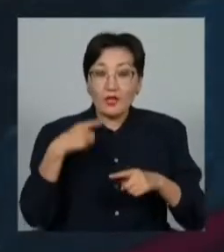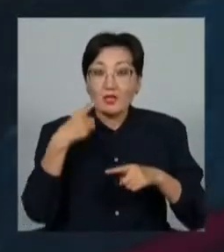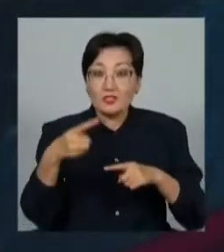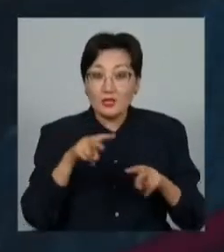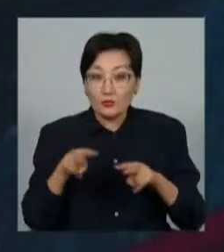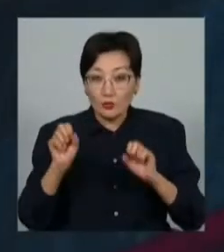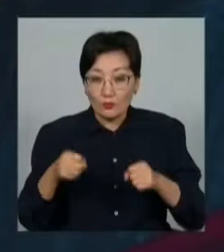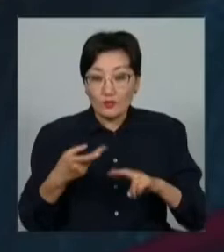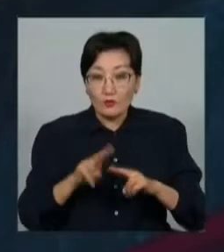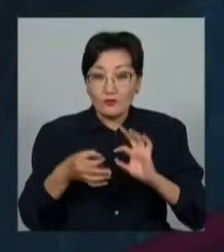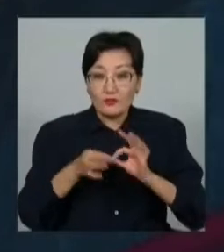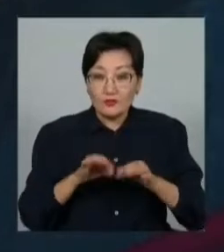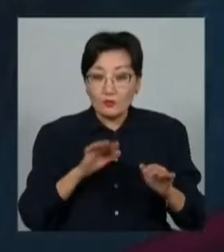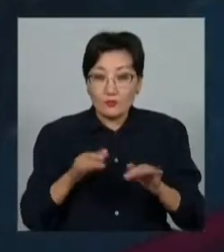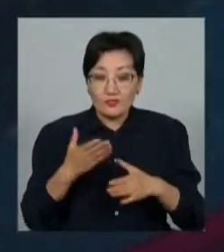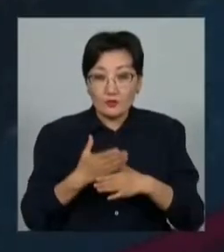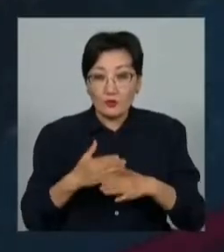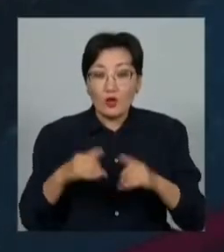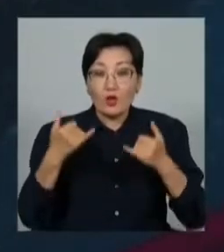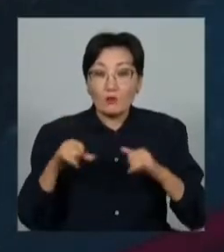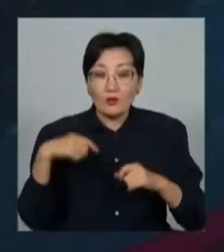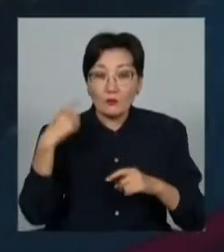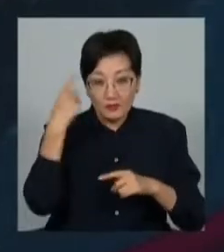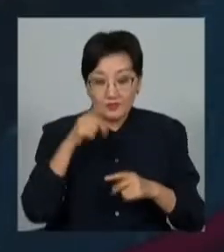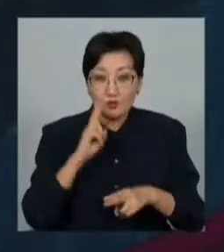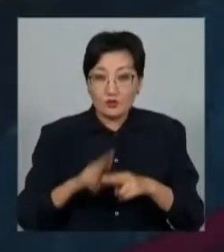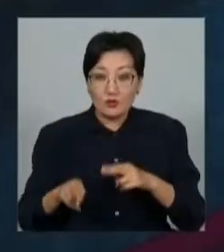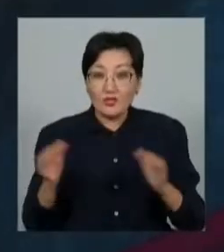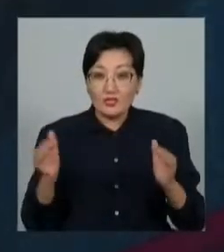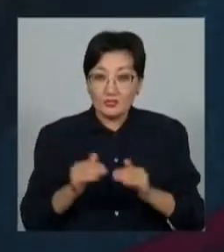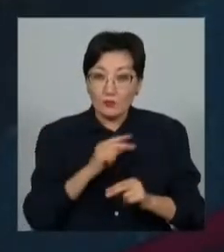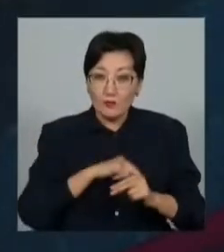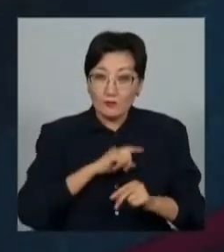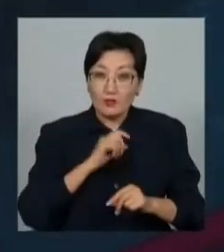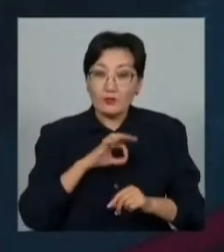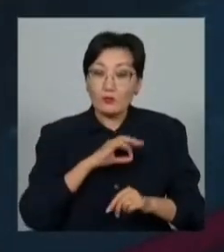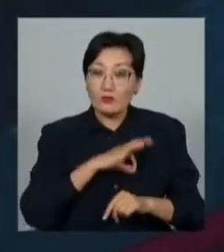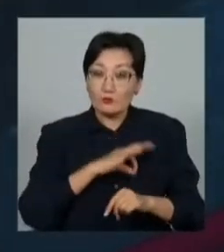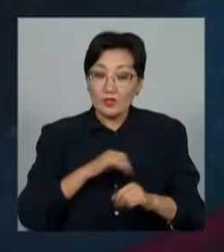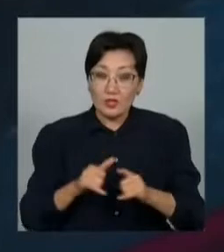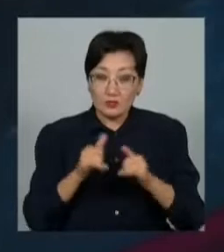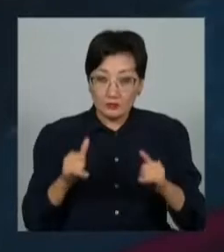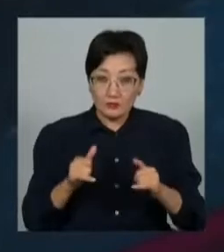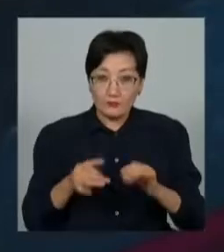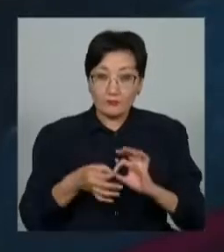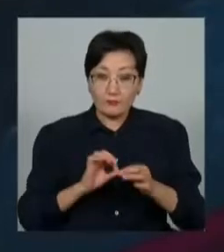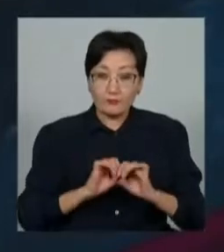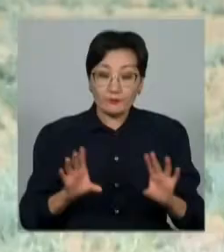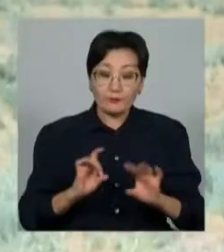қадағалайды. Мұндай тың тәсілдің арқасында мал басының жоғалуы азайып, еңбек өнімділігі артқан. Толығырақ Мерей Байет